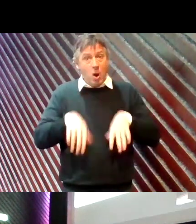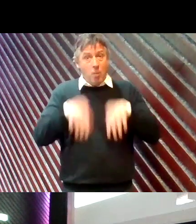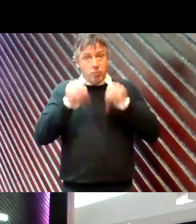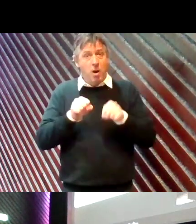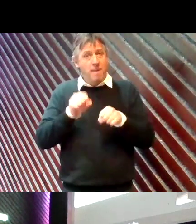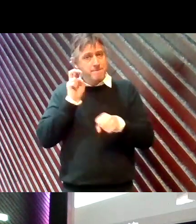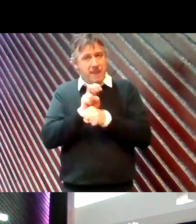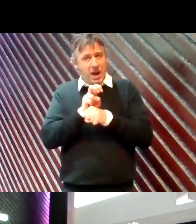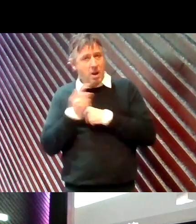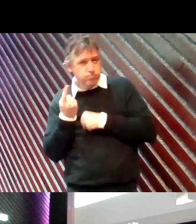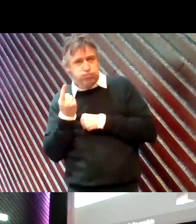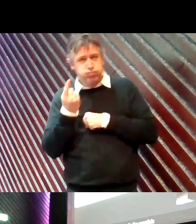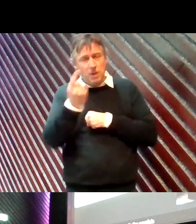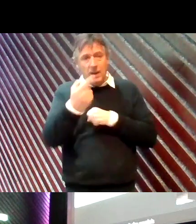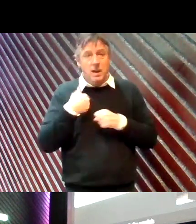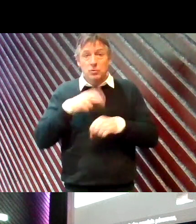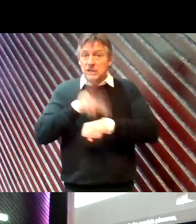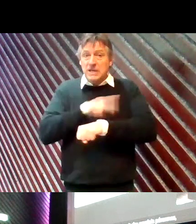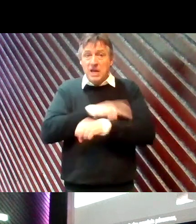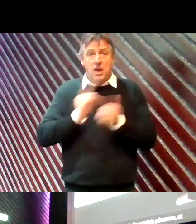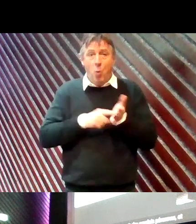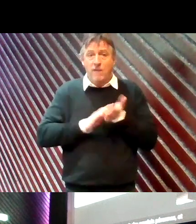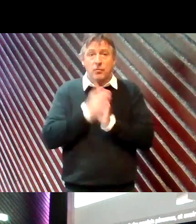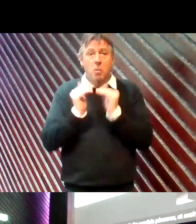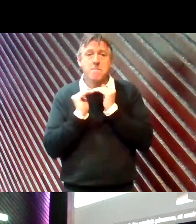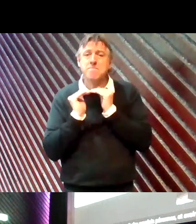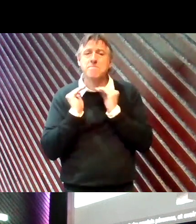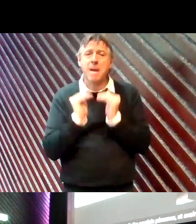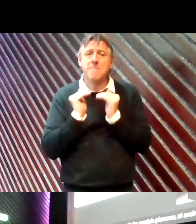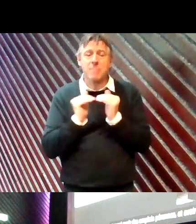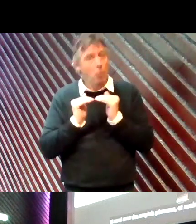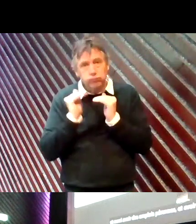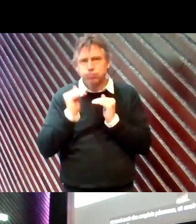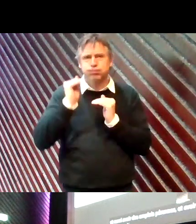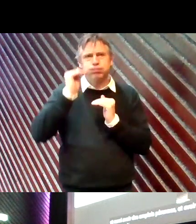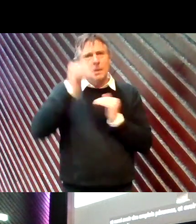pérennes et aussi avoir une évolution de carrière plus juste.